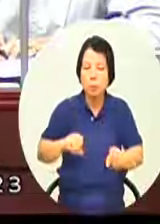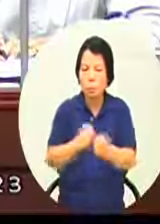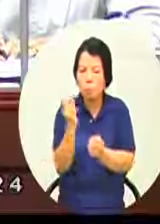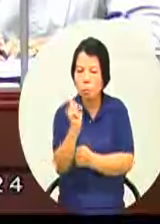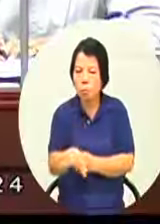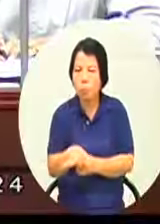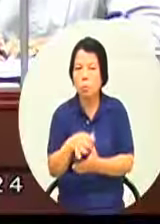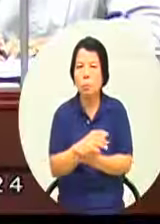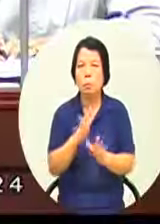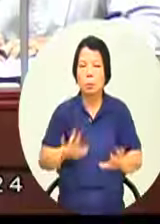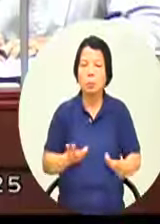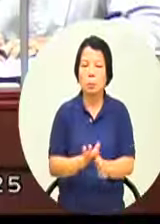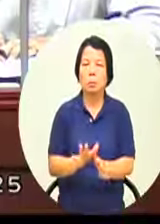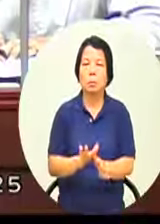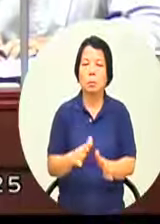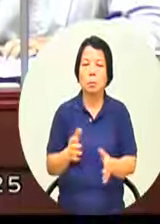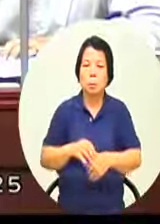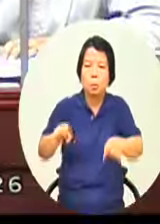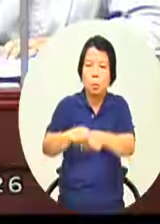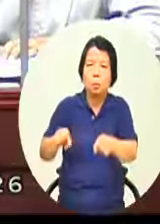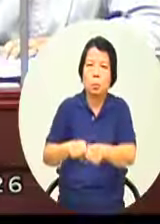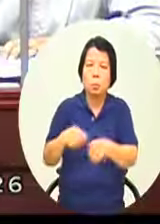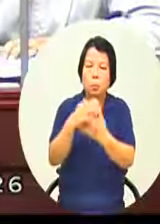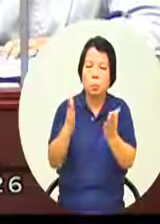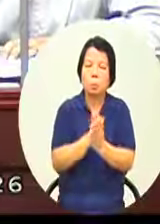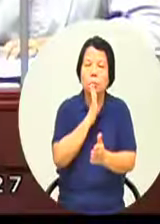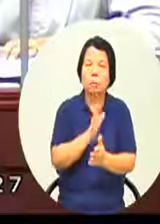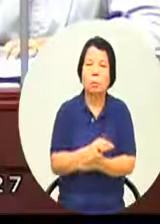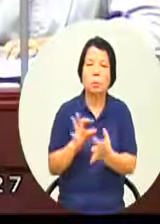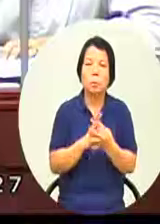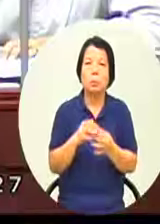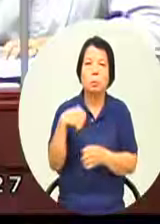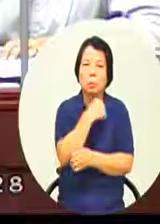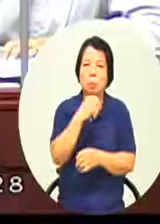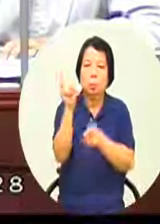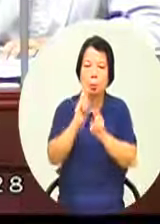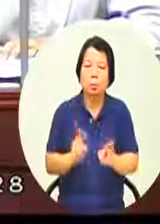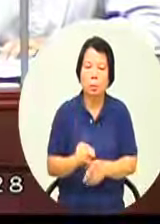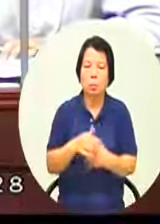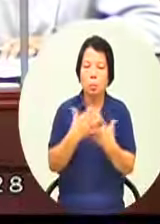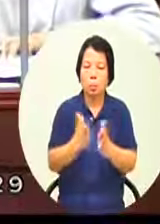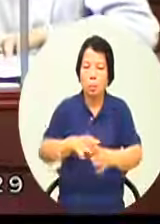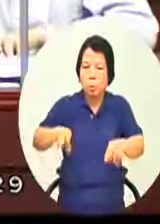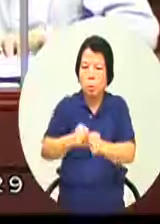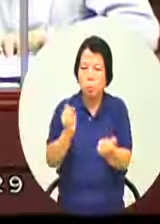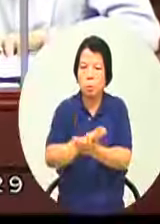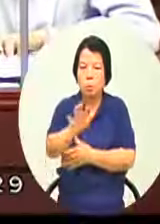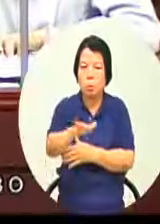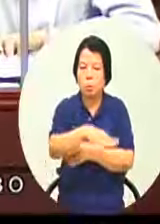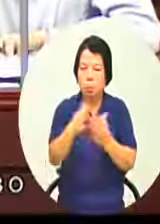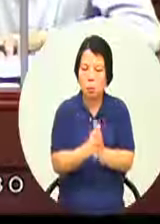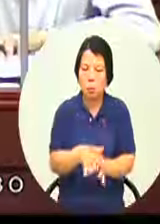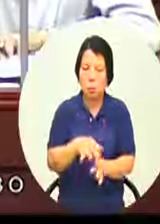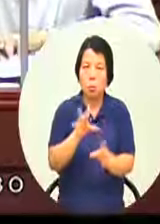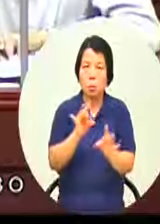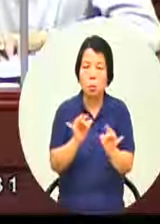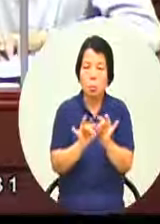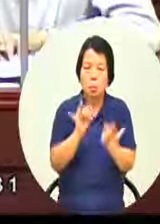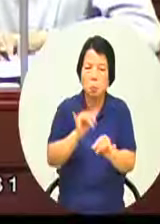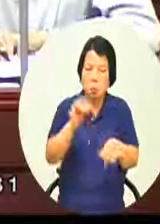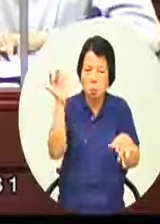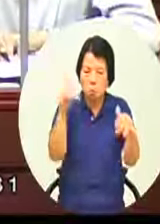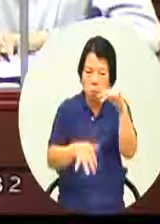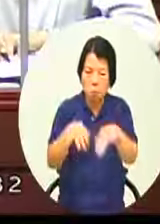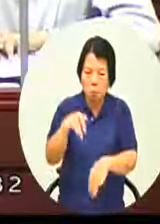现场全部的这个管子有些都是因为台电的这个浅盾破坏以后里面全部都是泥水，所以在这个